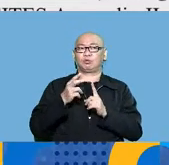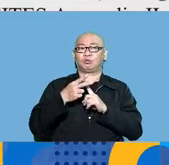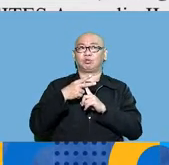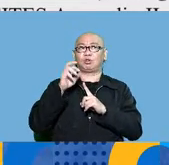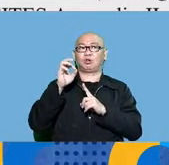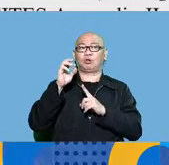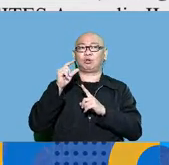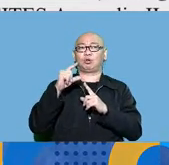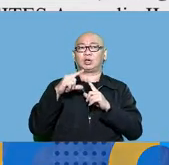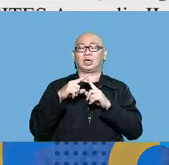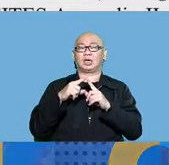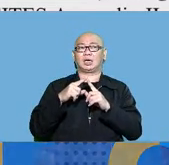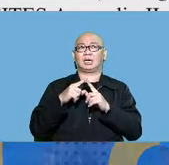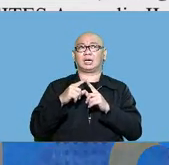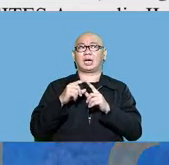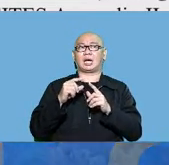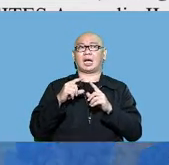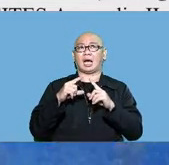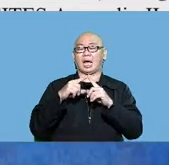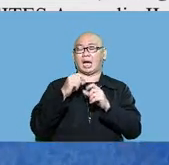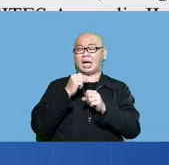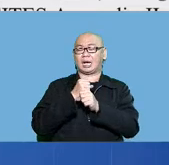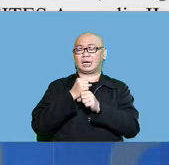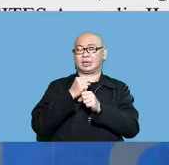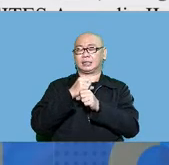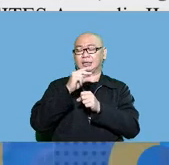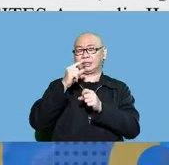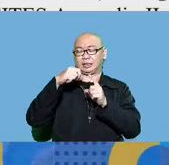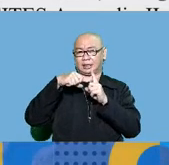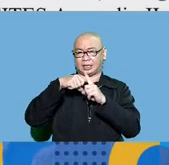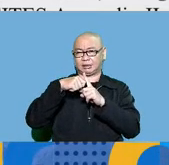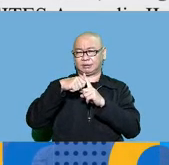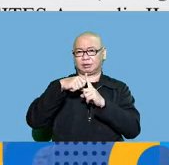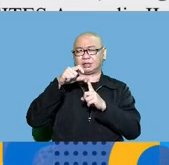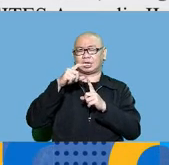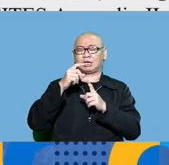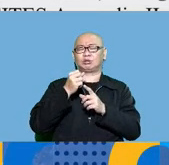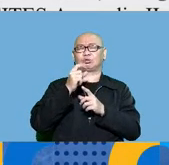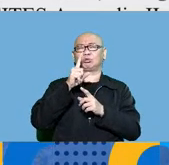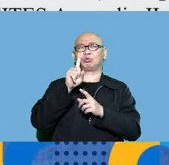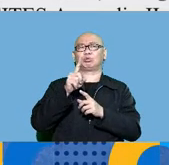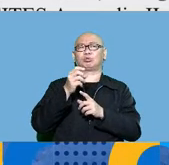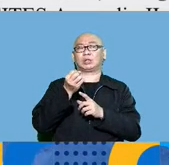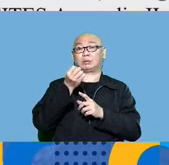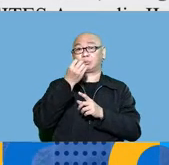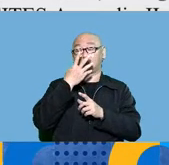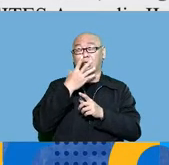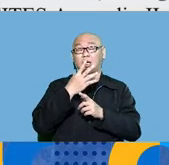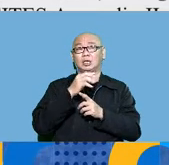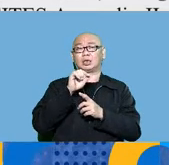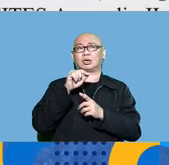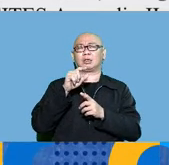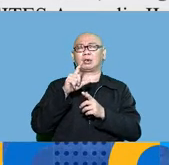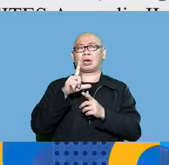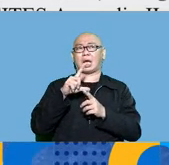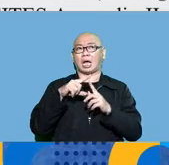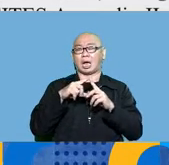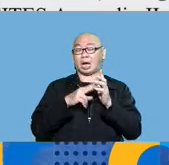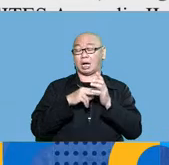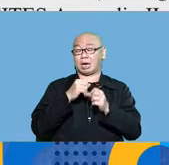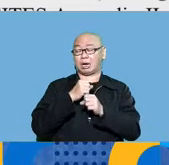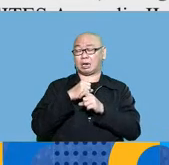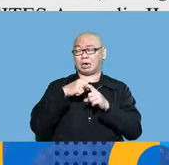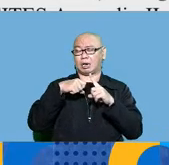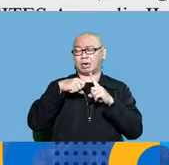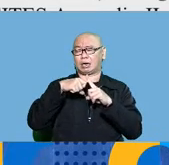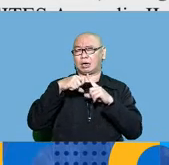adalah anggrek kasut hijau, Papiopedilum javanicum, dan ini termasuk salah satu anggrek yang juga langka. Kemudian ada